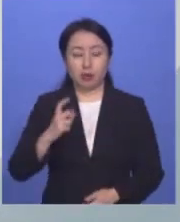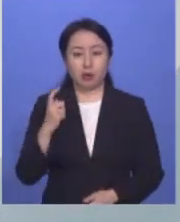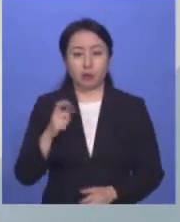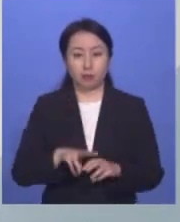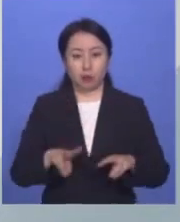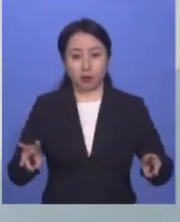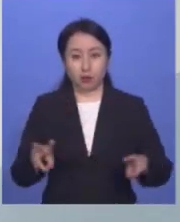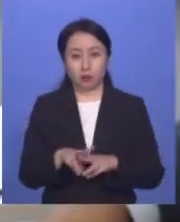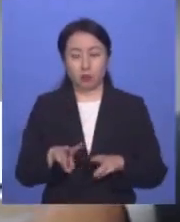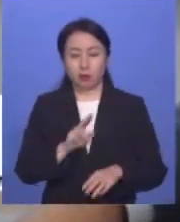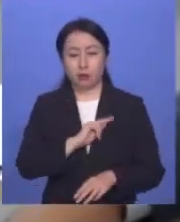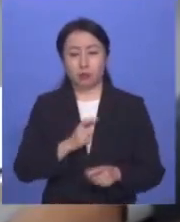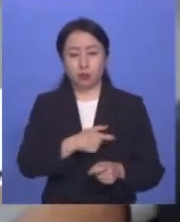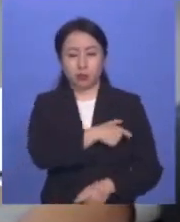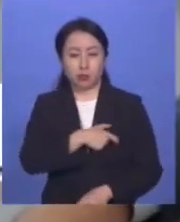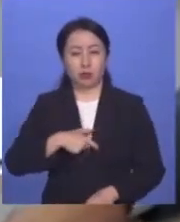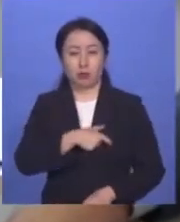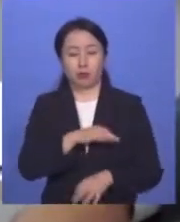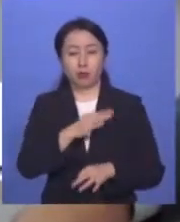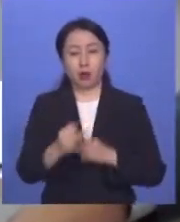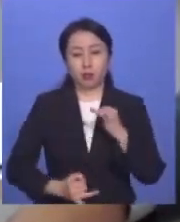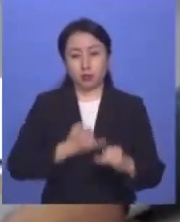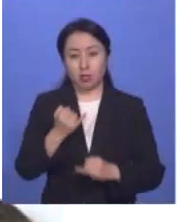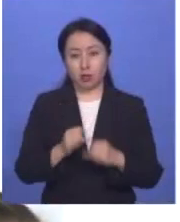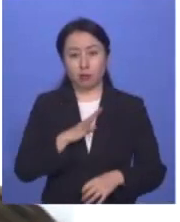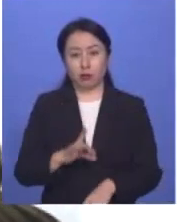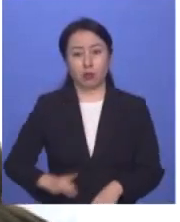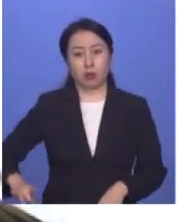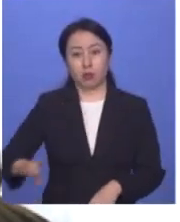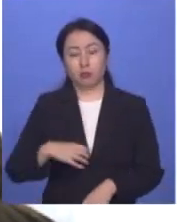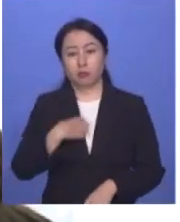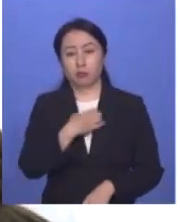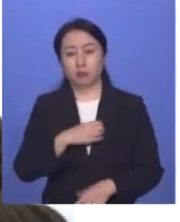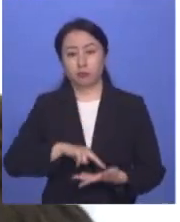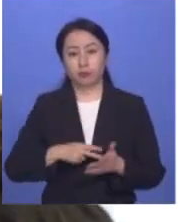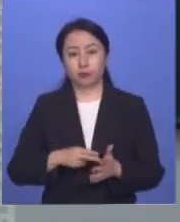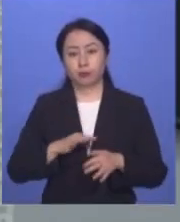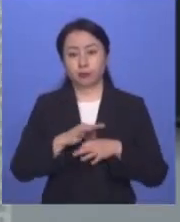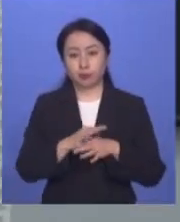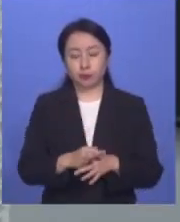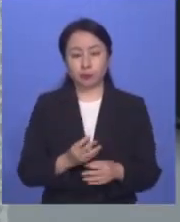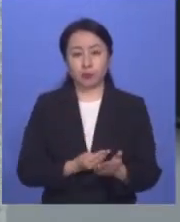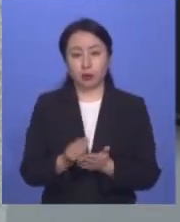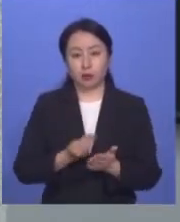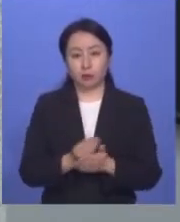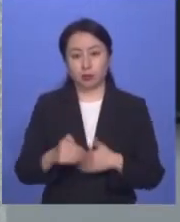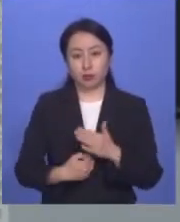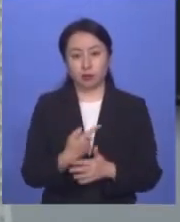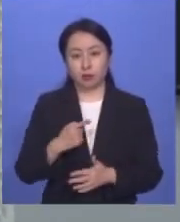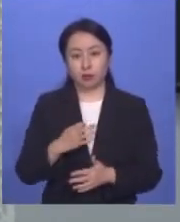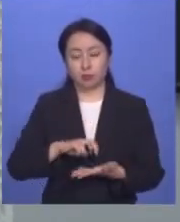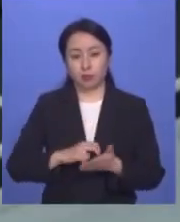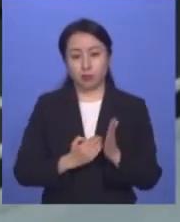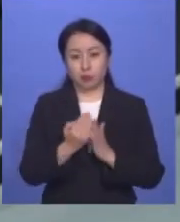министрі өңір жұртшылығымен және депутаттармен өткен диалог алаңында республикалық маңызы бар жолдарды жөндеу, өңірді инвестициялау және газ беру